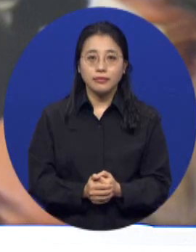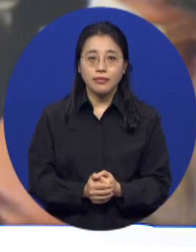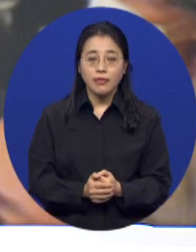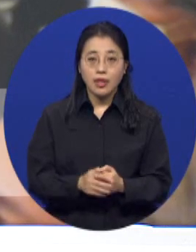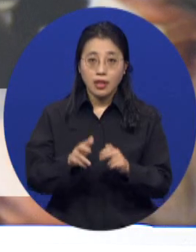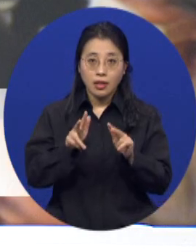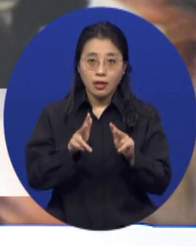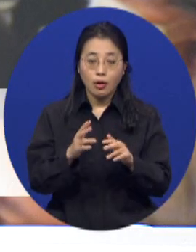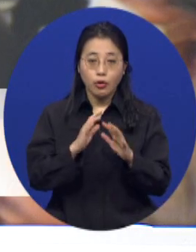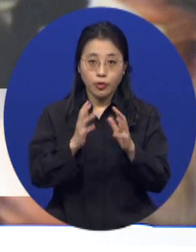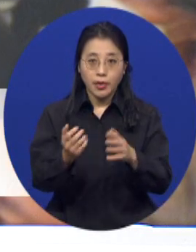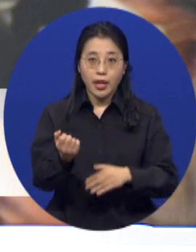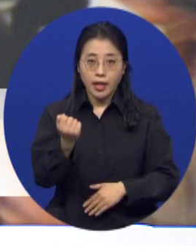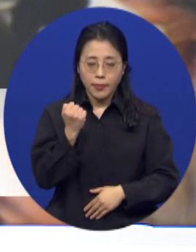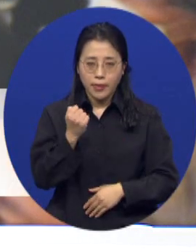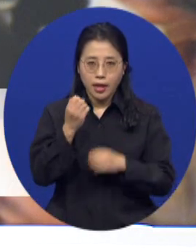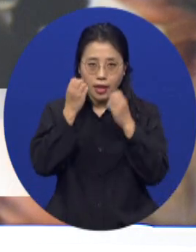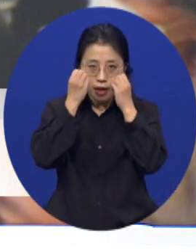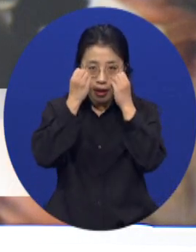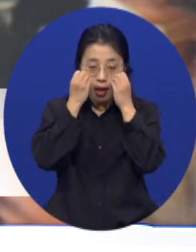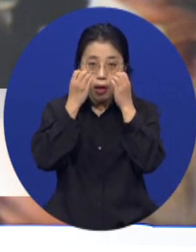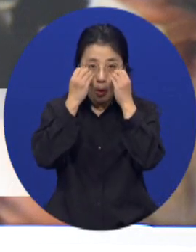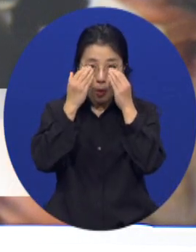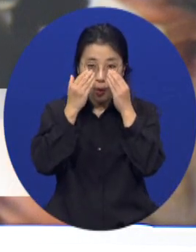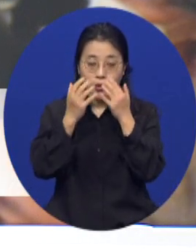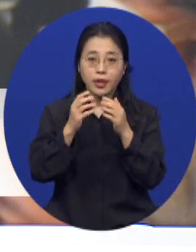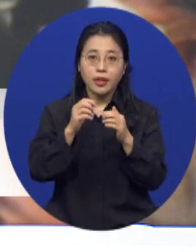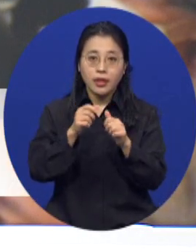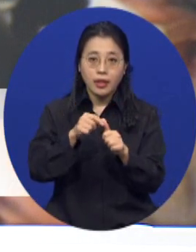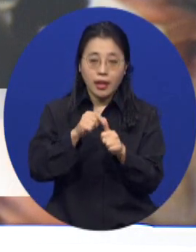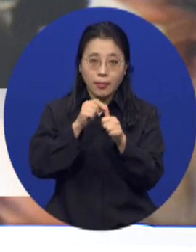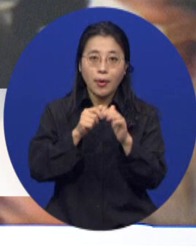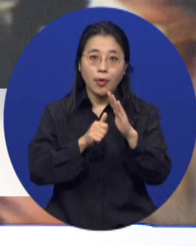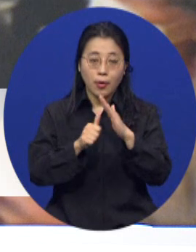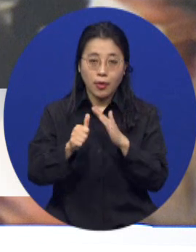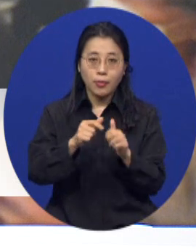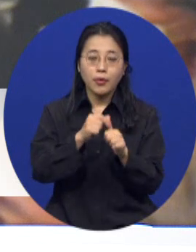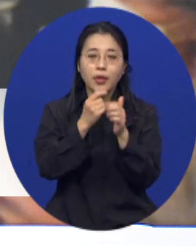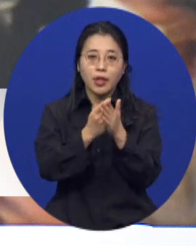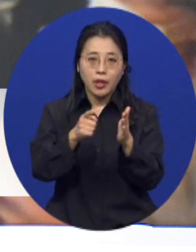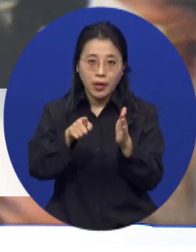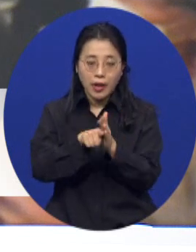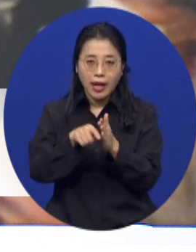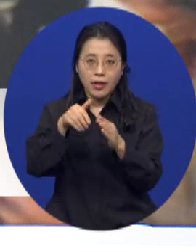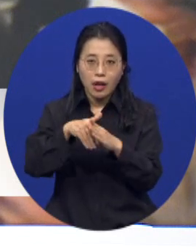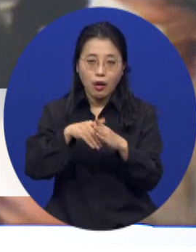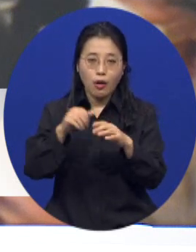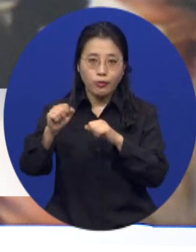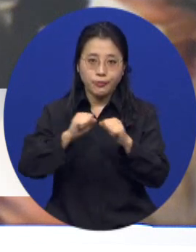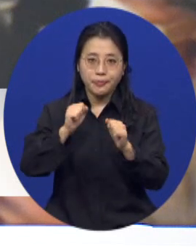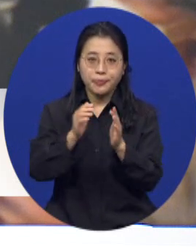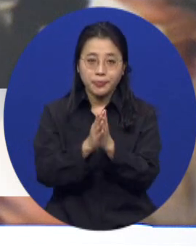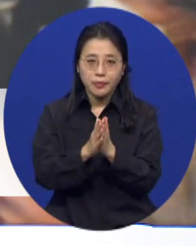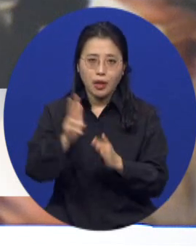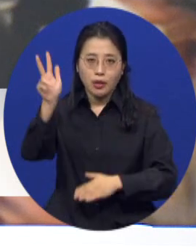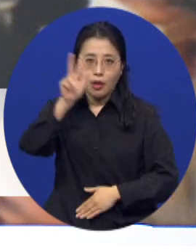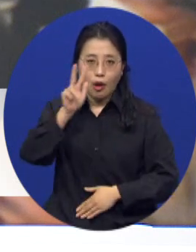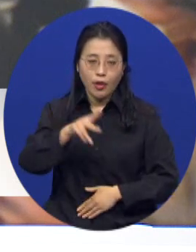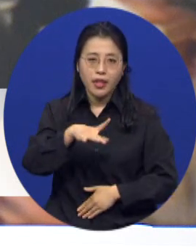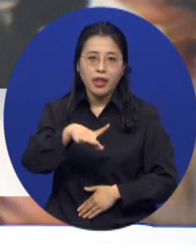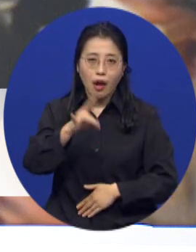집권 여당인 국민의힘의 새 당대표를 선출하기 위한 레이스가 제주에서 시작됐습니다. 오늘 전국에서 처음